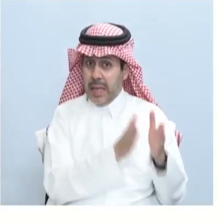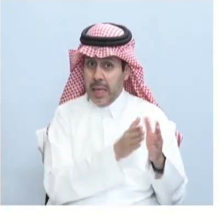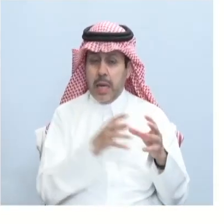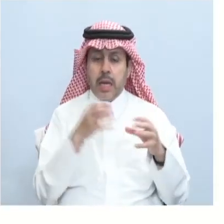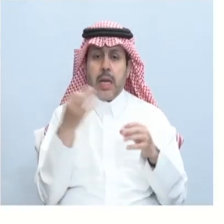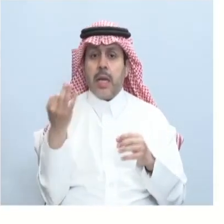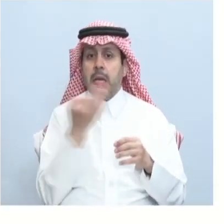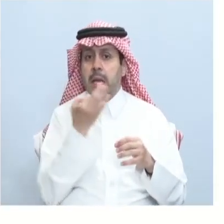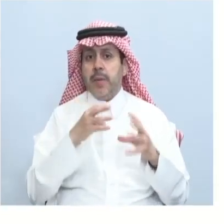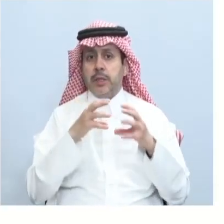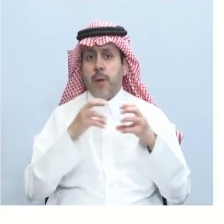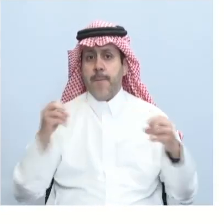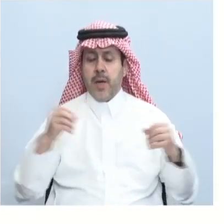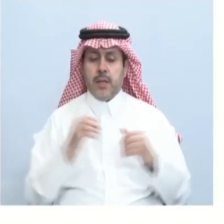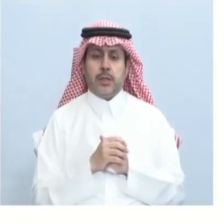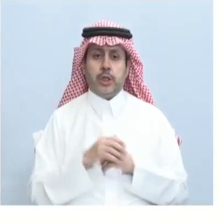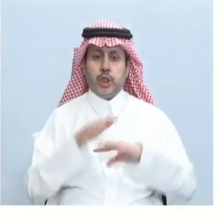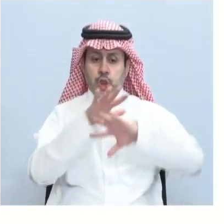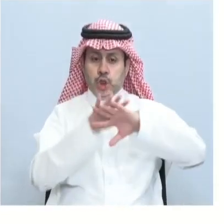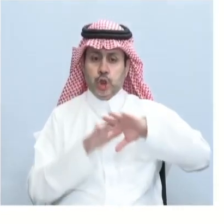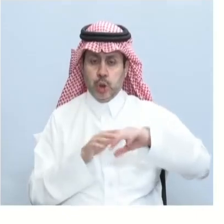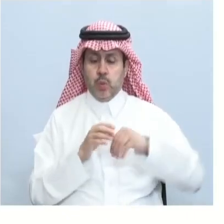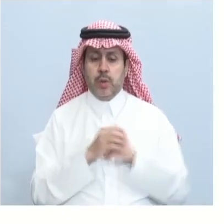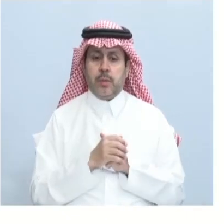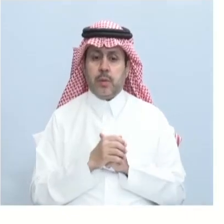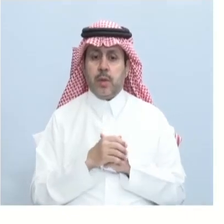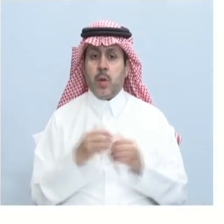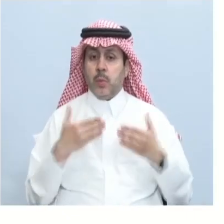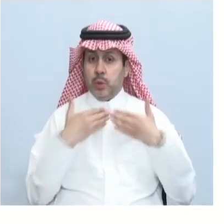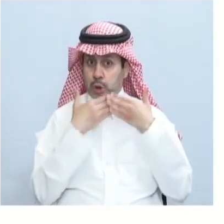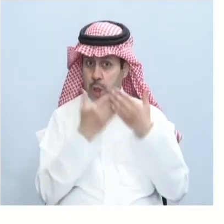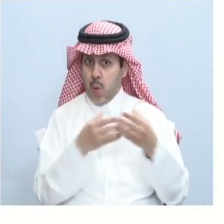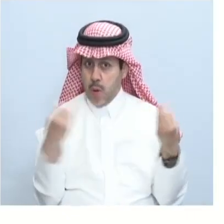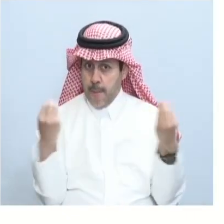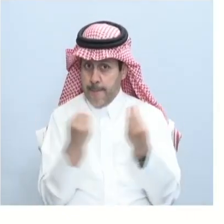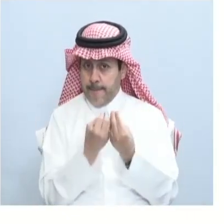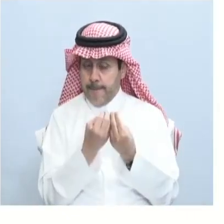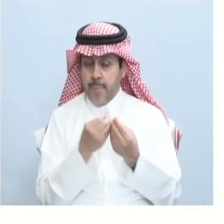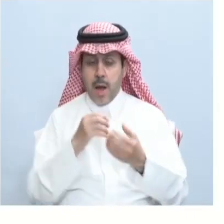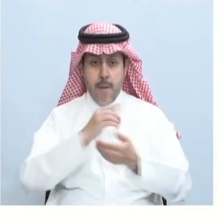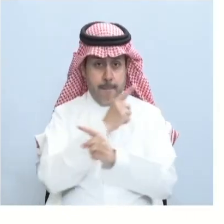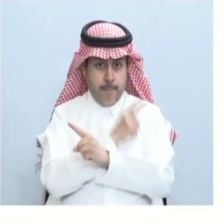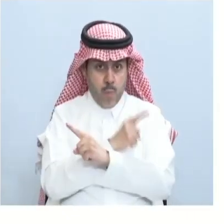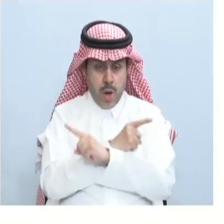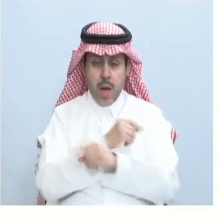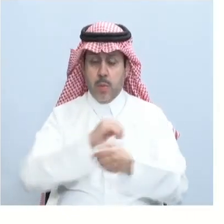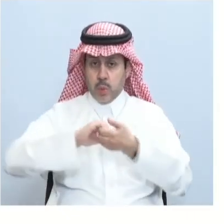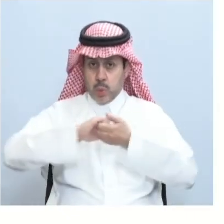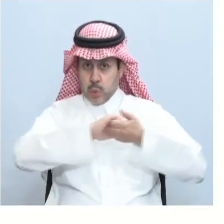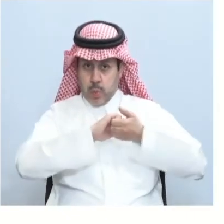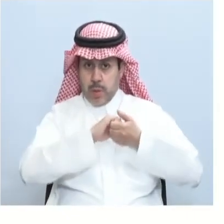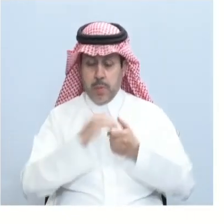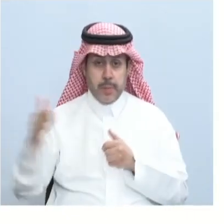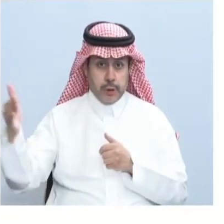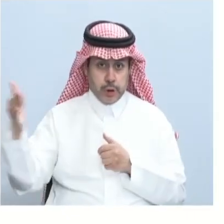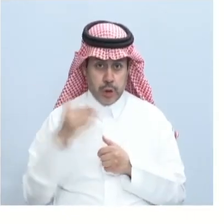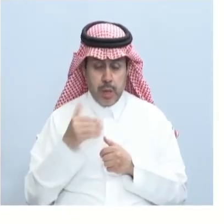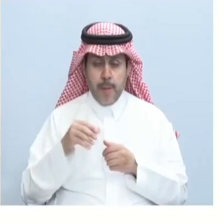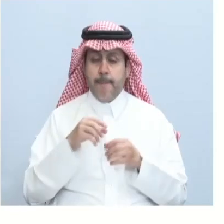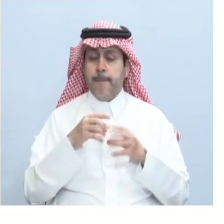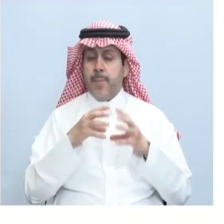لهذه الايات بالتعاون مع معلمك وزملائك ومن خلال ما ورد في المعنى الاجمالي